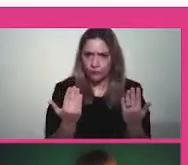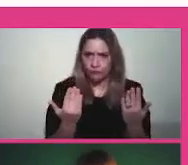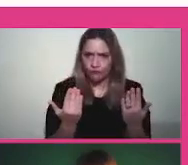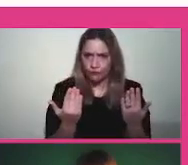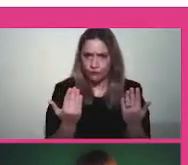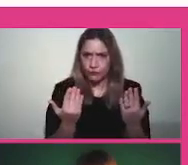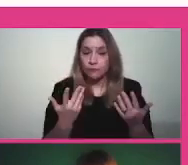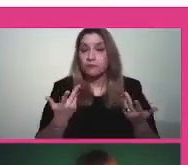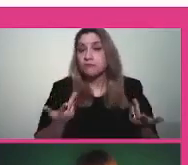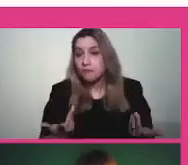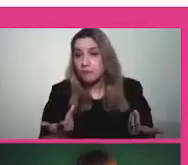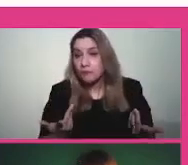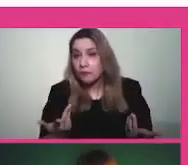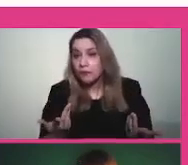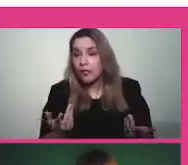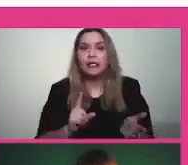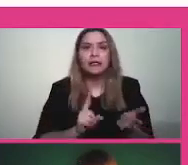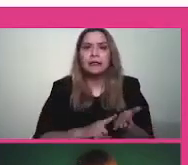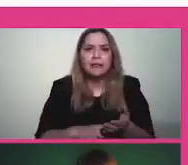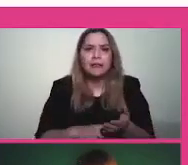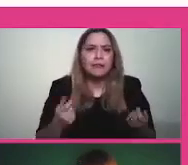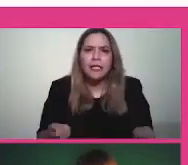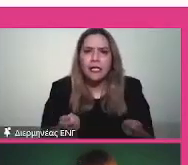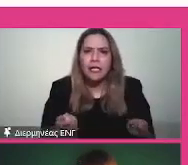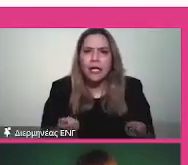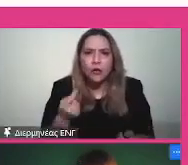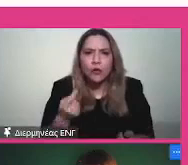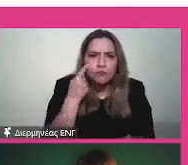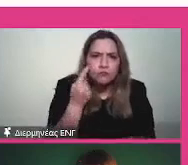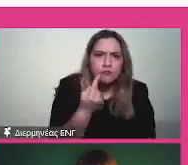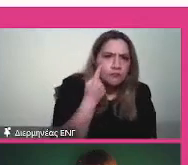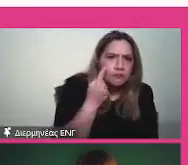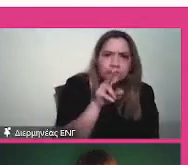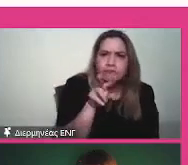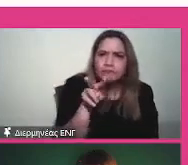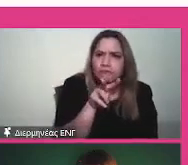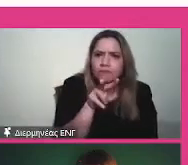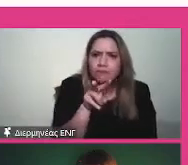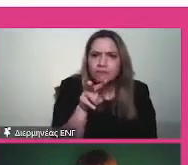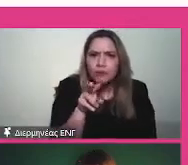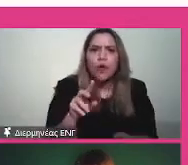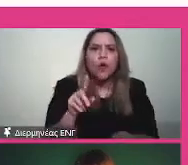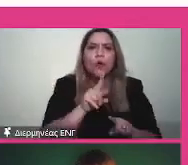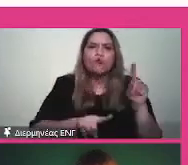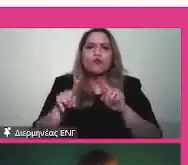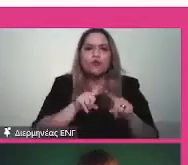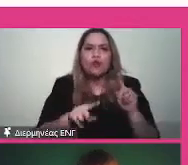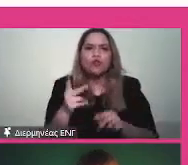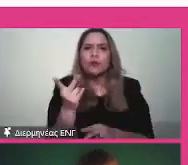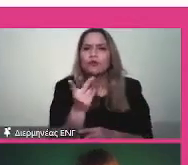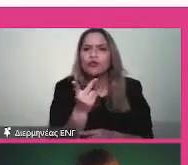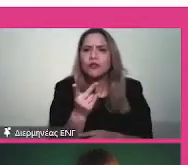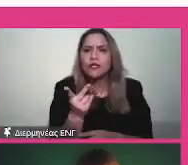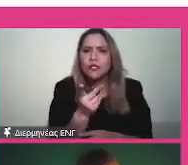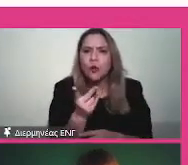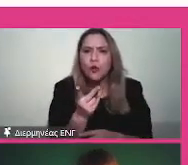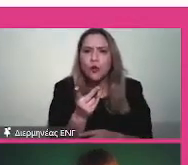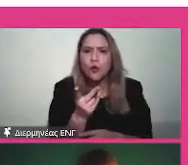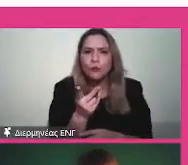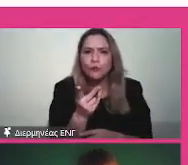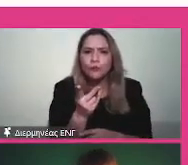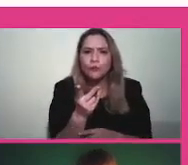στις οποίες αυτό που πρέπει να δει ο παίχτης είναι ποιος από τους δύο ανθρώπους, ποιος από τις